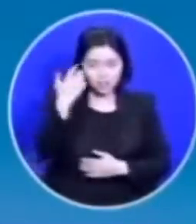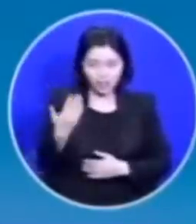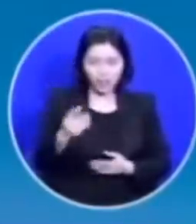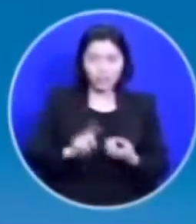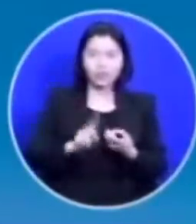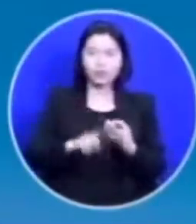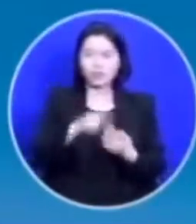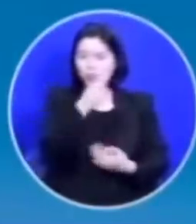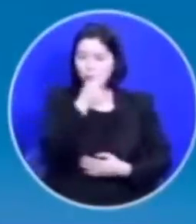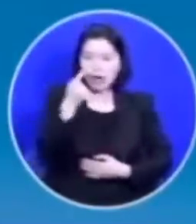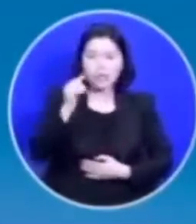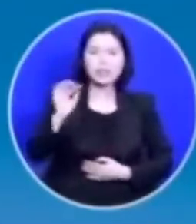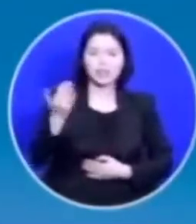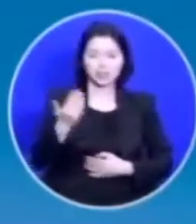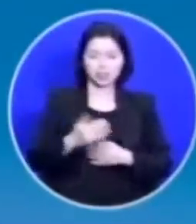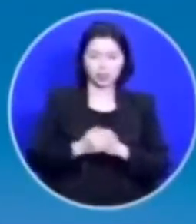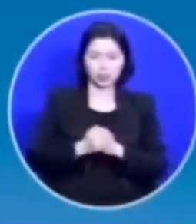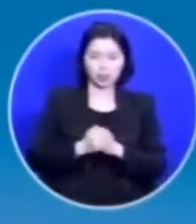것입니다